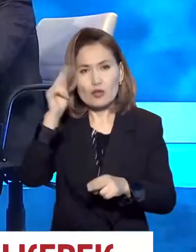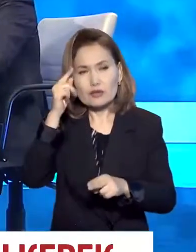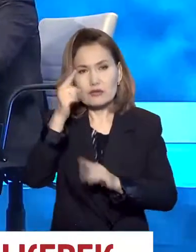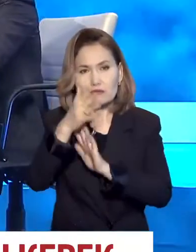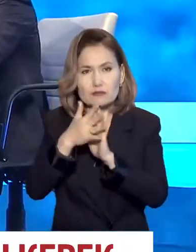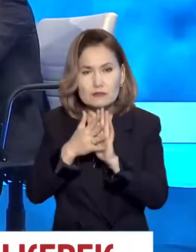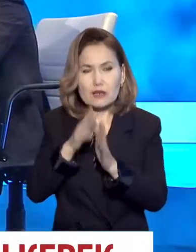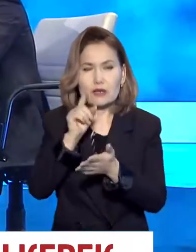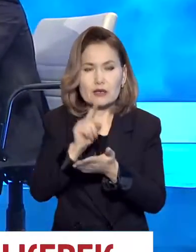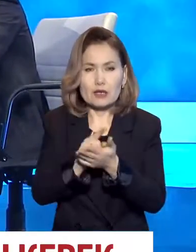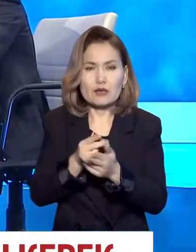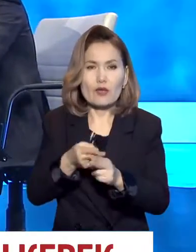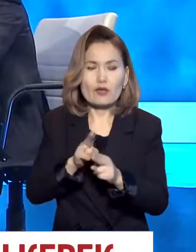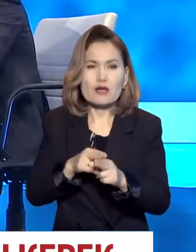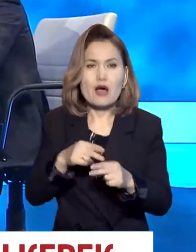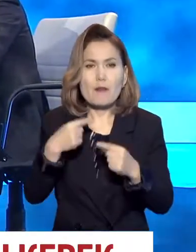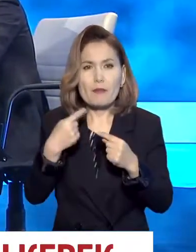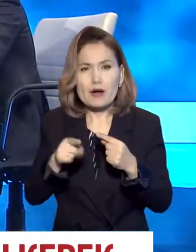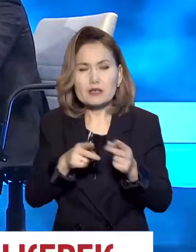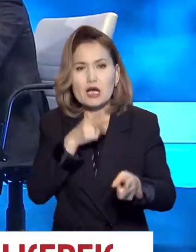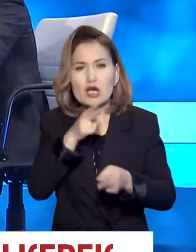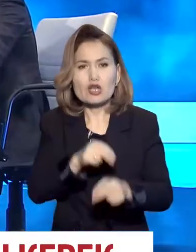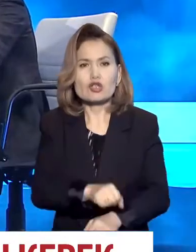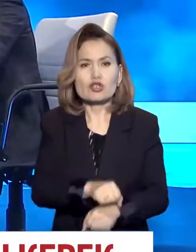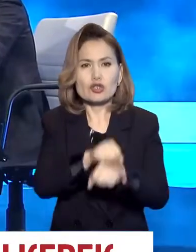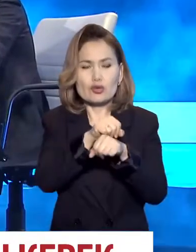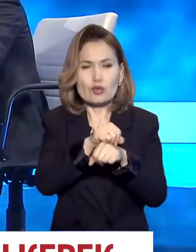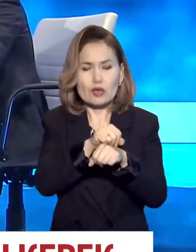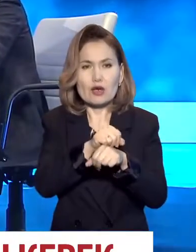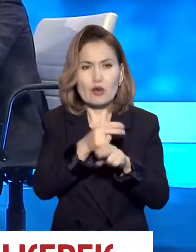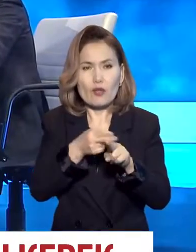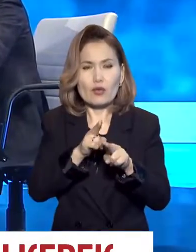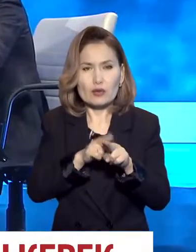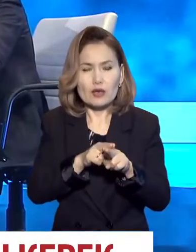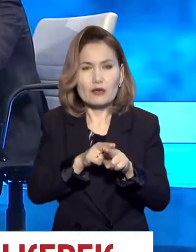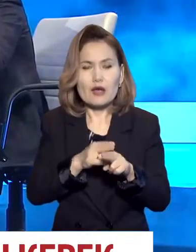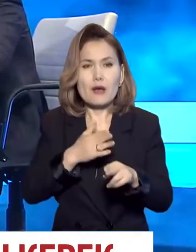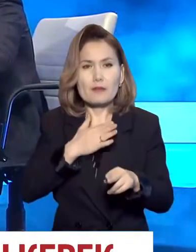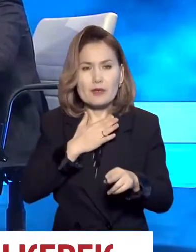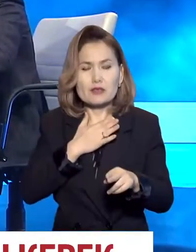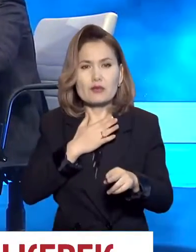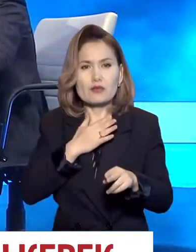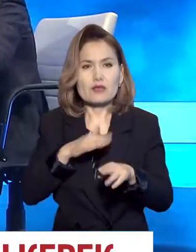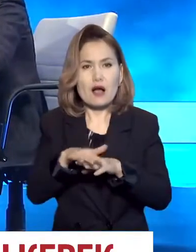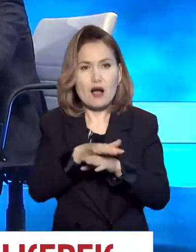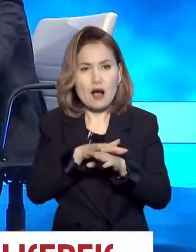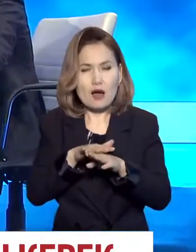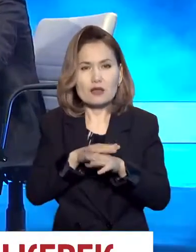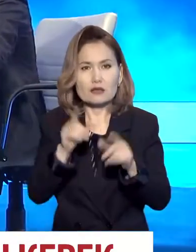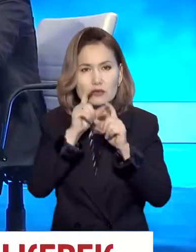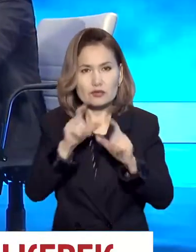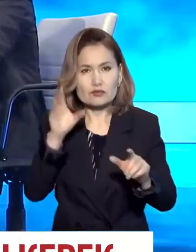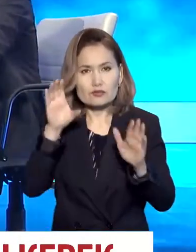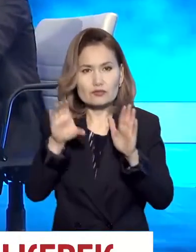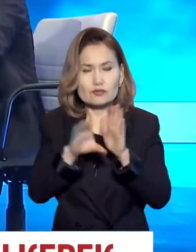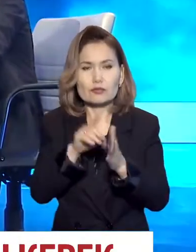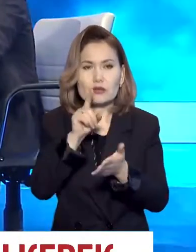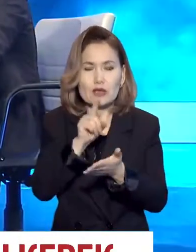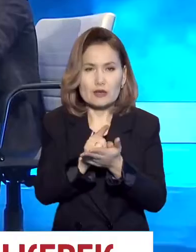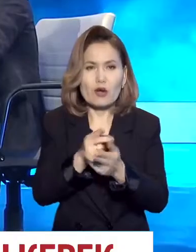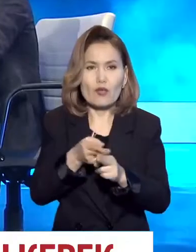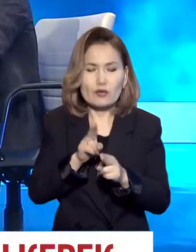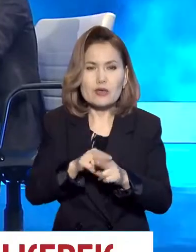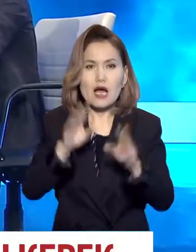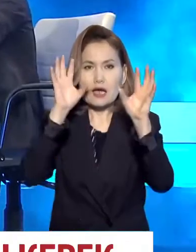şerüler boyunca başka da osu bağıttağı zang, bu masa zangnamalarının barlığına reddeu engizimiz kerek deyip oylaym.